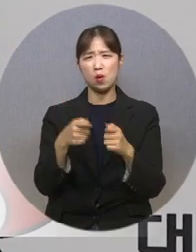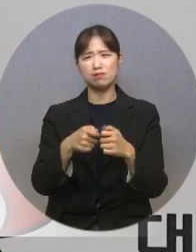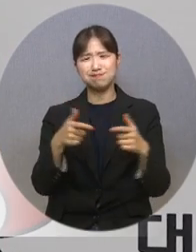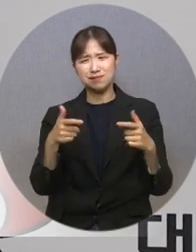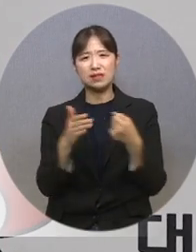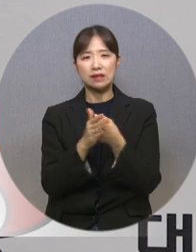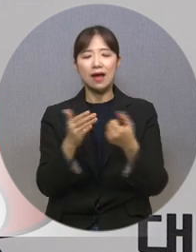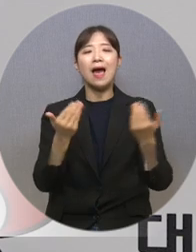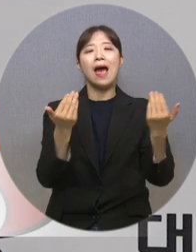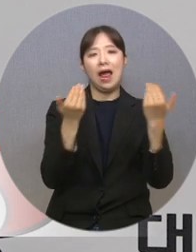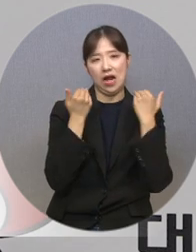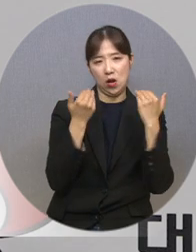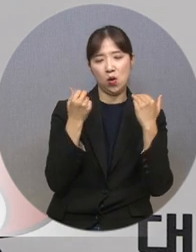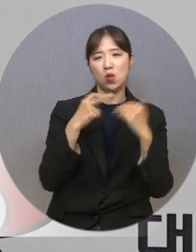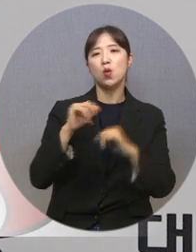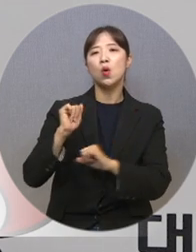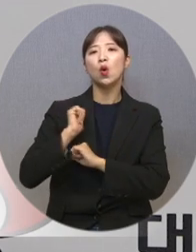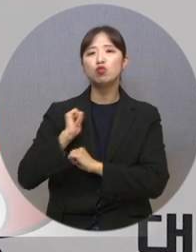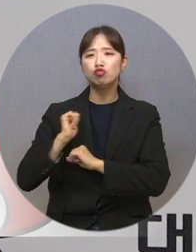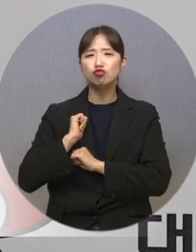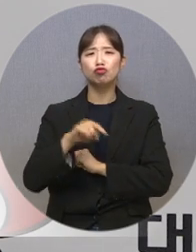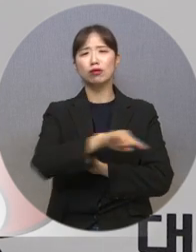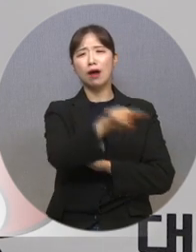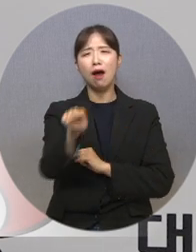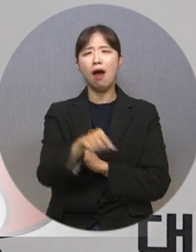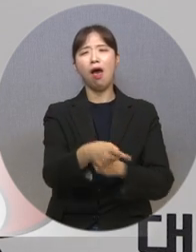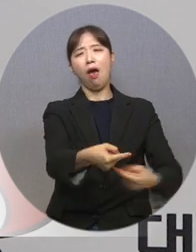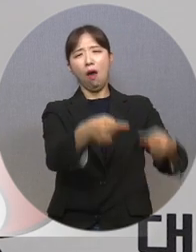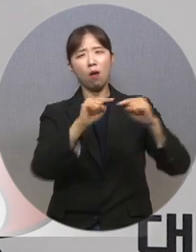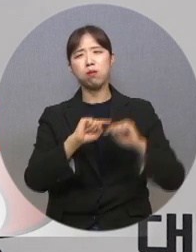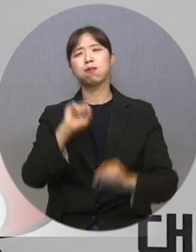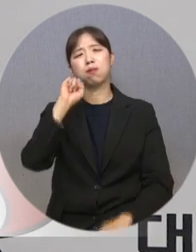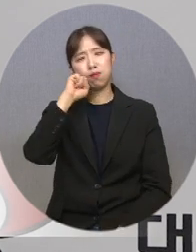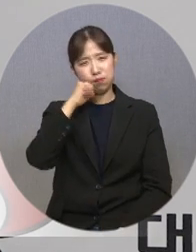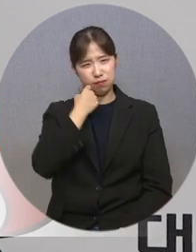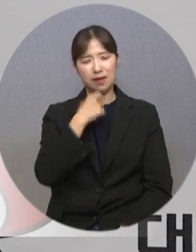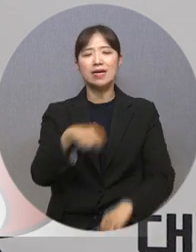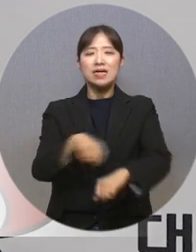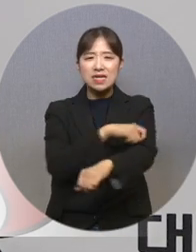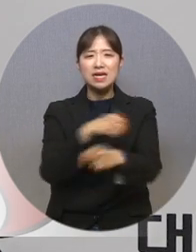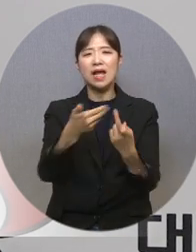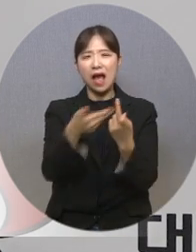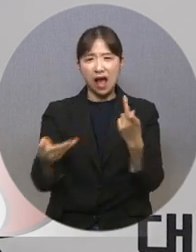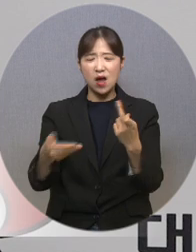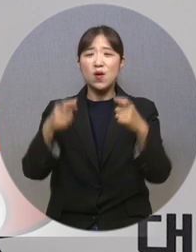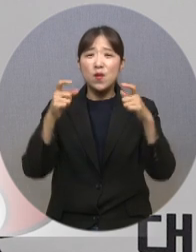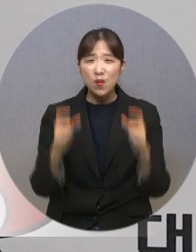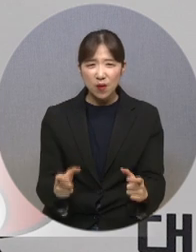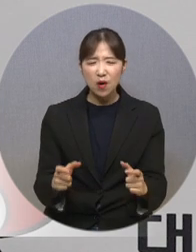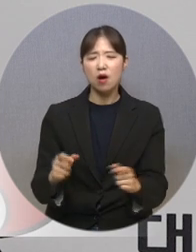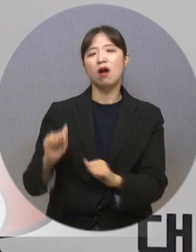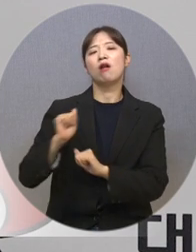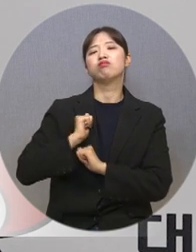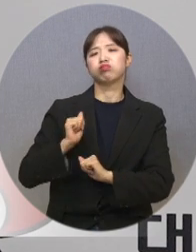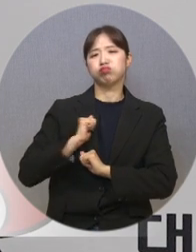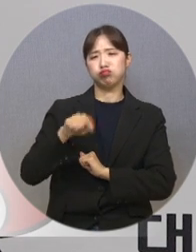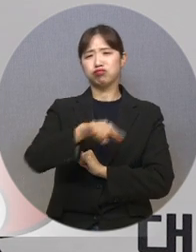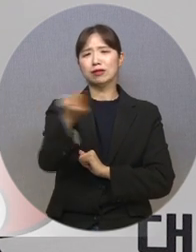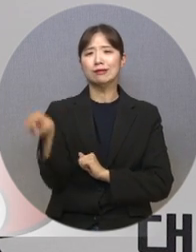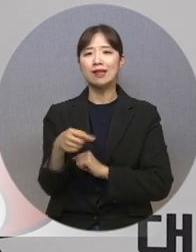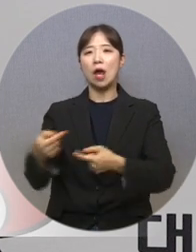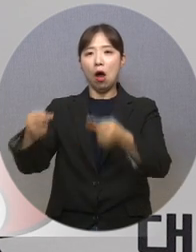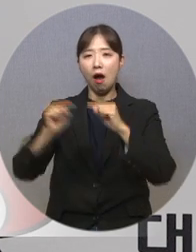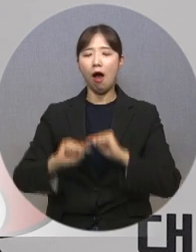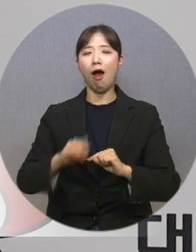학교, 그다음에 군부대 헌혈이 완전히 떨어졌습니다. 특히 강원도 지역에서는 군부대의 헌혈 참여가